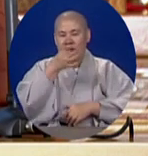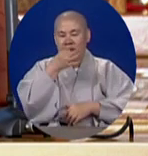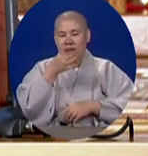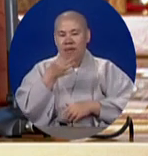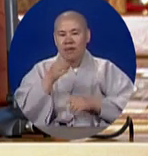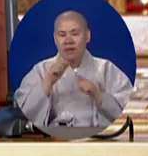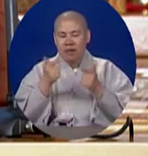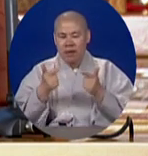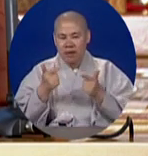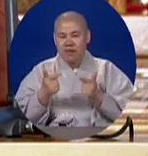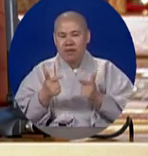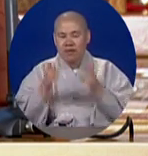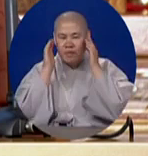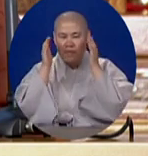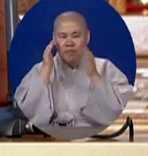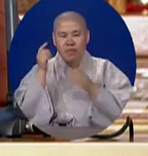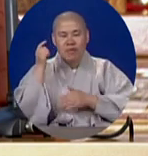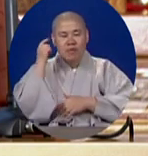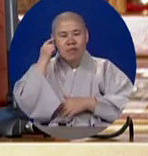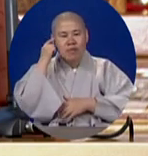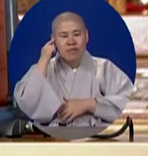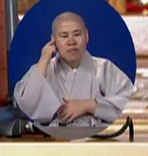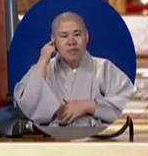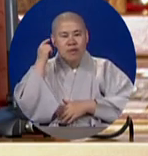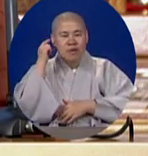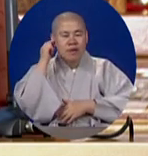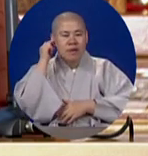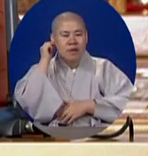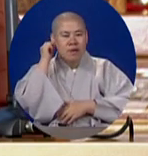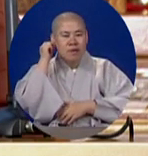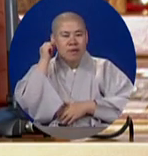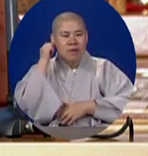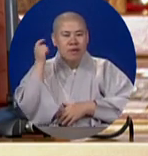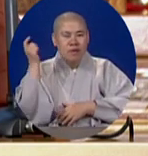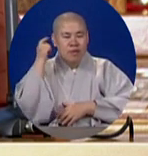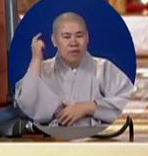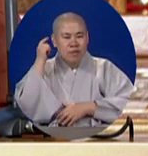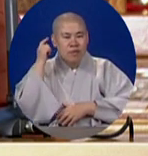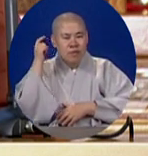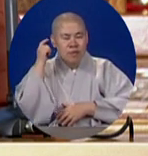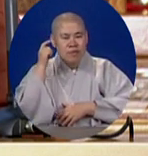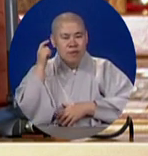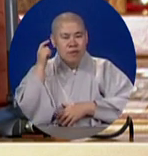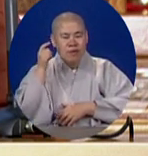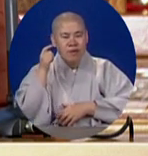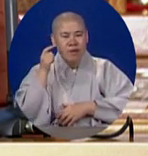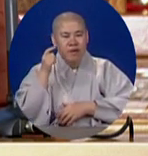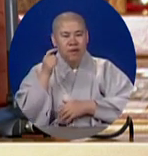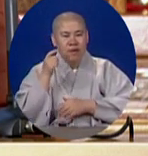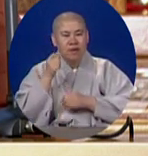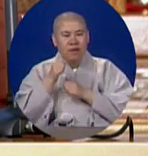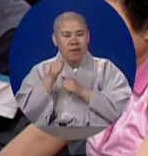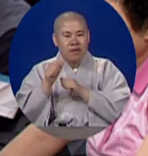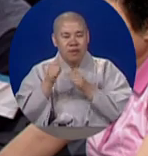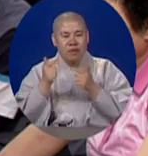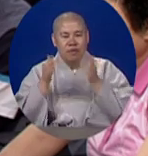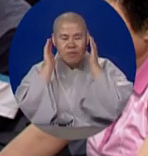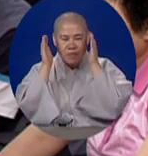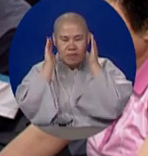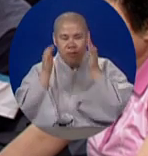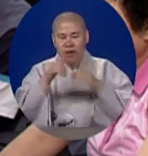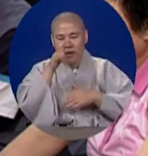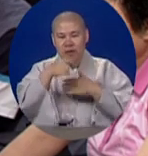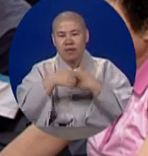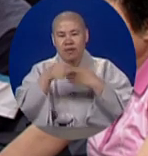어이에 귀에 유 불착성 공부라. 귀에는 소리에 집착하지 않는 공부가 있다. 이게 마음